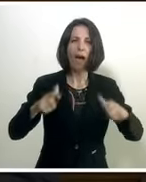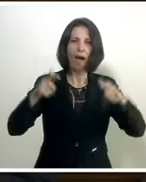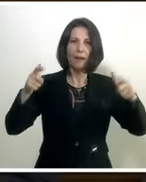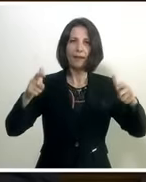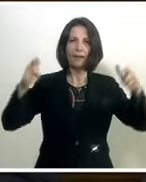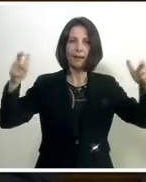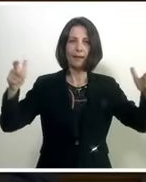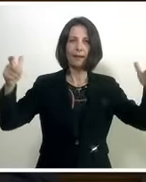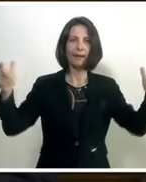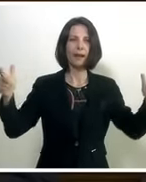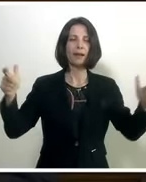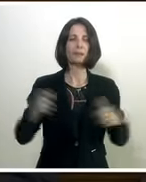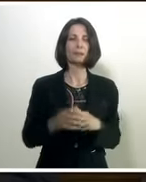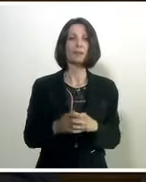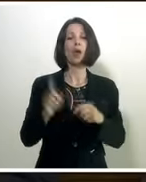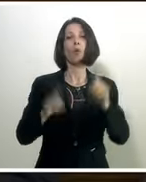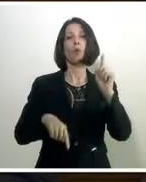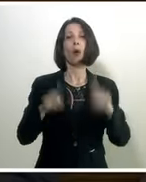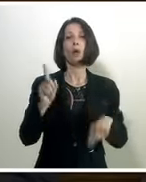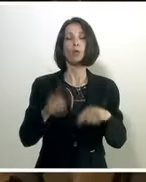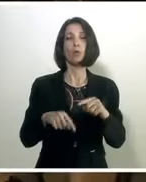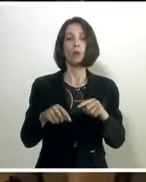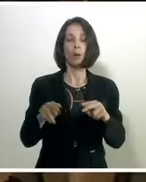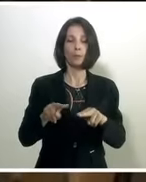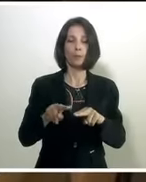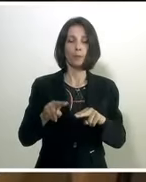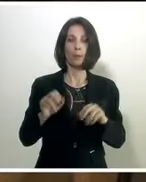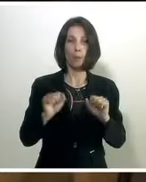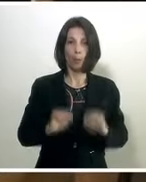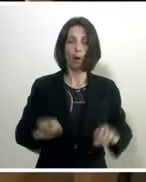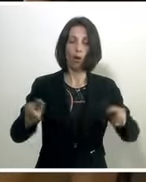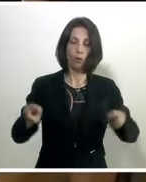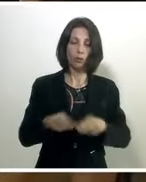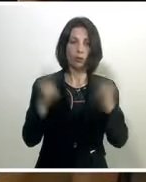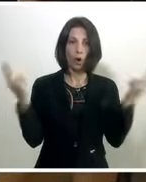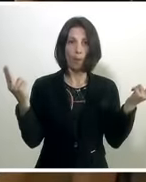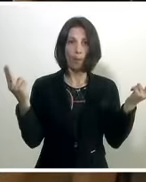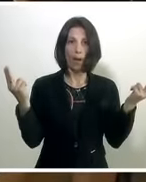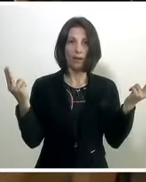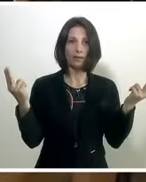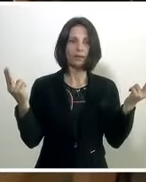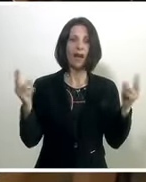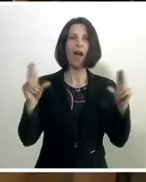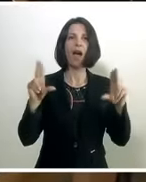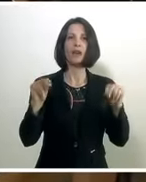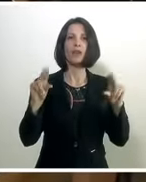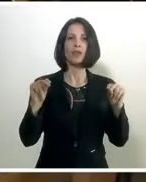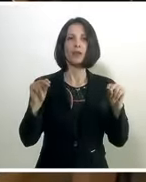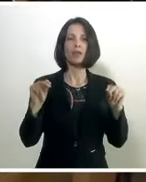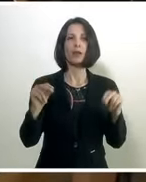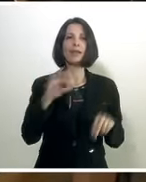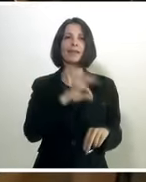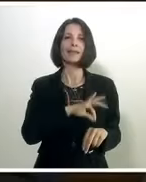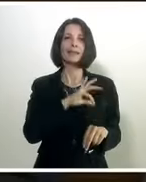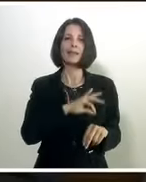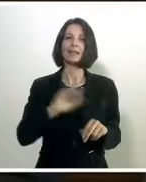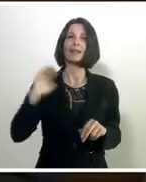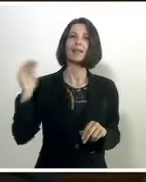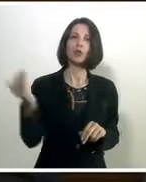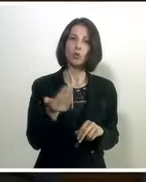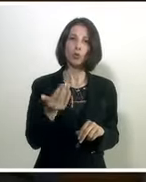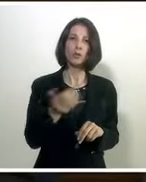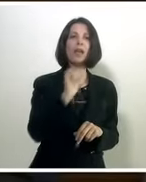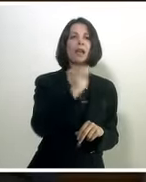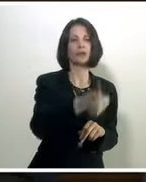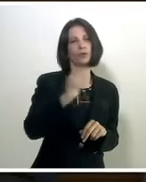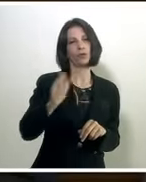possa far compiere alle scoperte e alle innovazioni un pezzetto in più nell'interesse di di tutti e di ciascuno questo sprone a